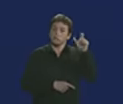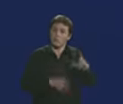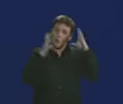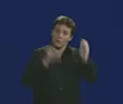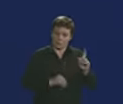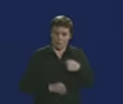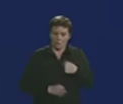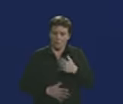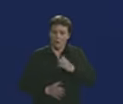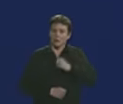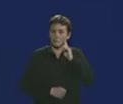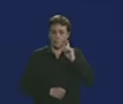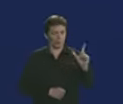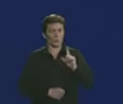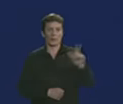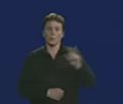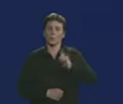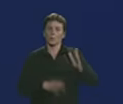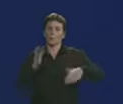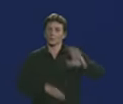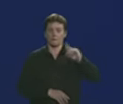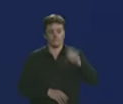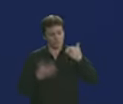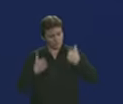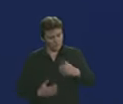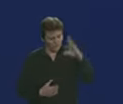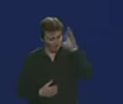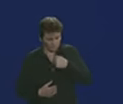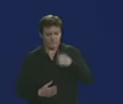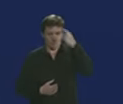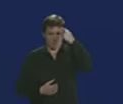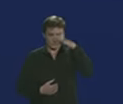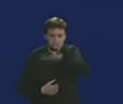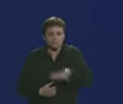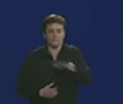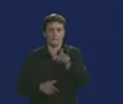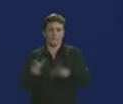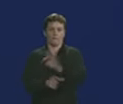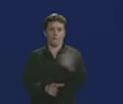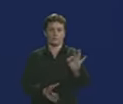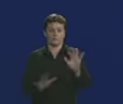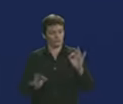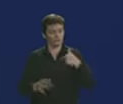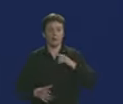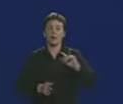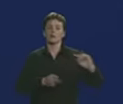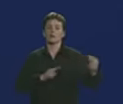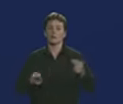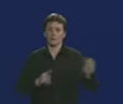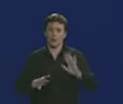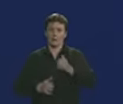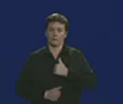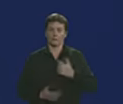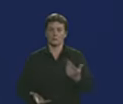que M. Hollande et moi, nous devons nous oublier pour penser aux Français. Et si j'ai accepté ces débats, si